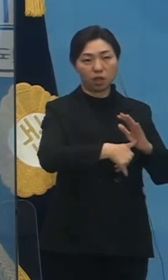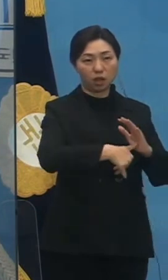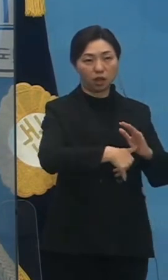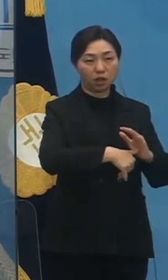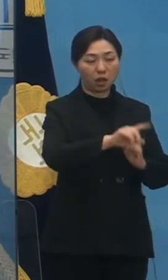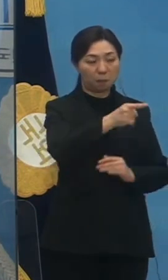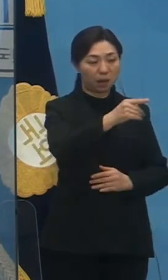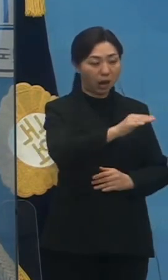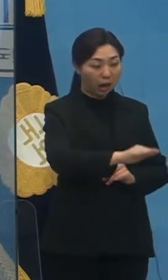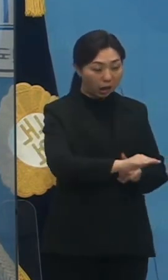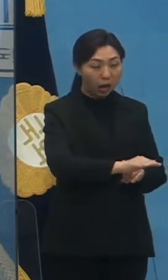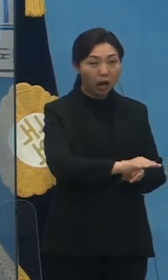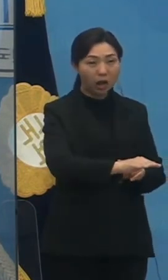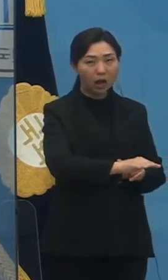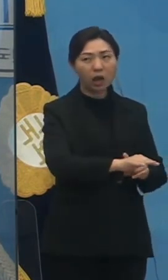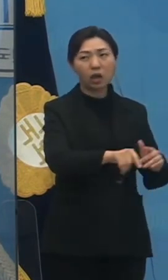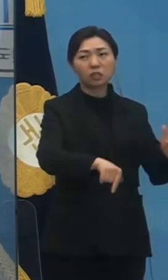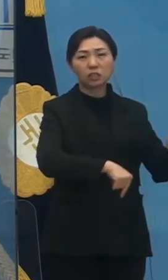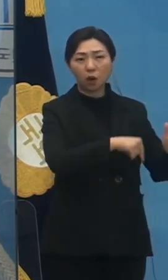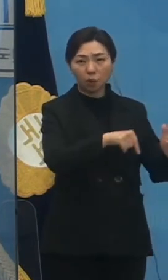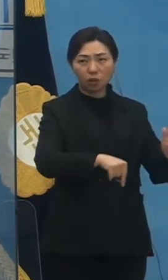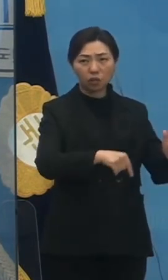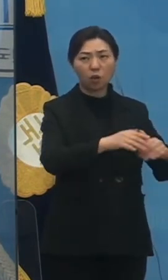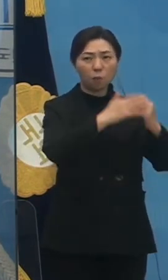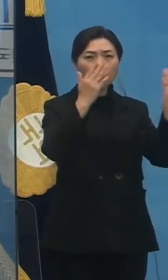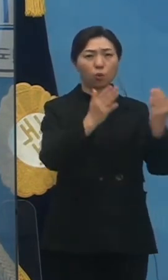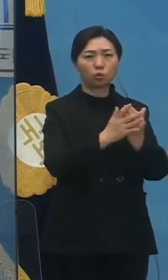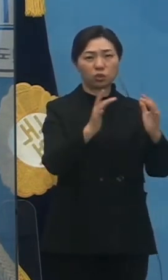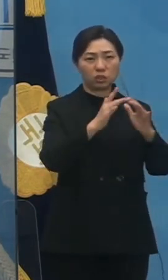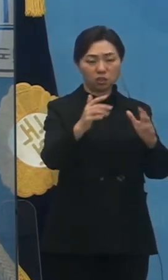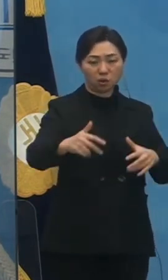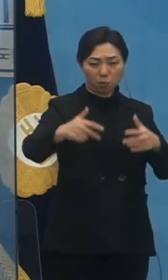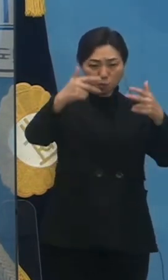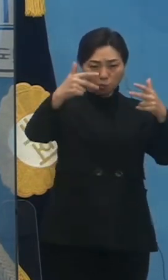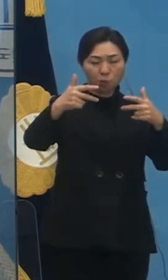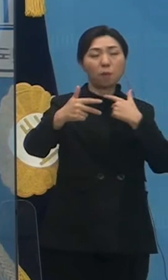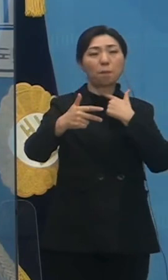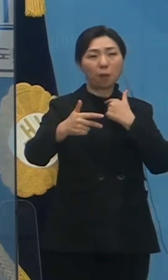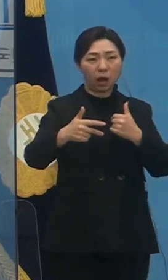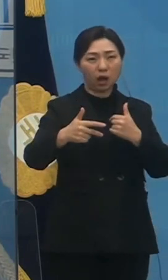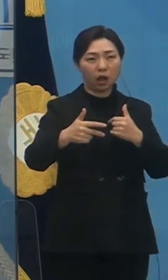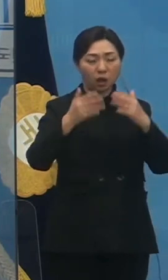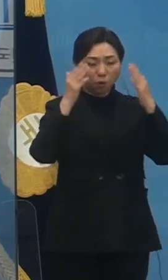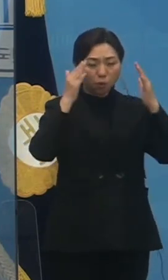100명도 안 되는 상황에서 전면 온라인 등교를 한 사례도 있습니다.